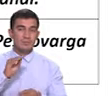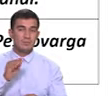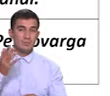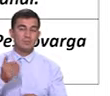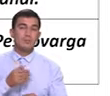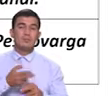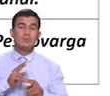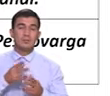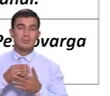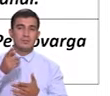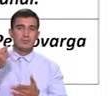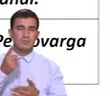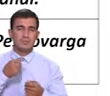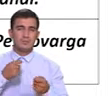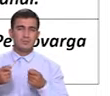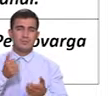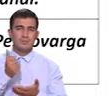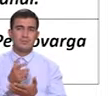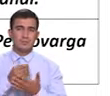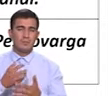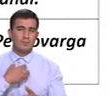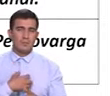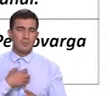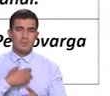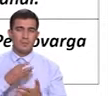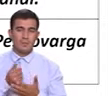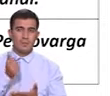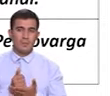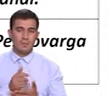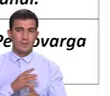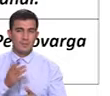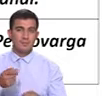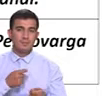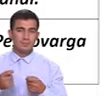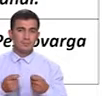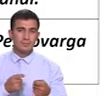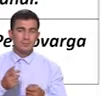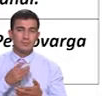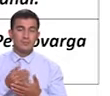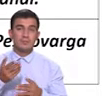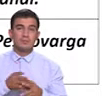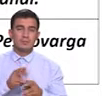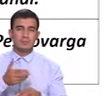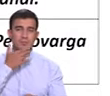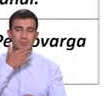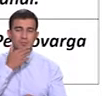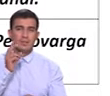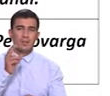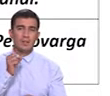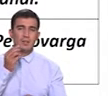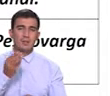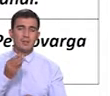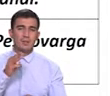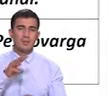orasida birinchi hukmdor bo'lib, ya'ni asoschi hukmdor bo'lib, O'z davrida Afg'oniston va Kashmir